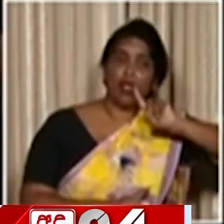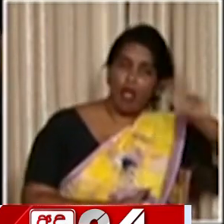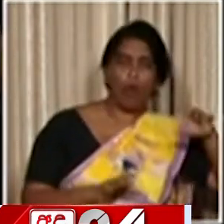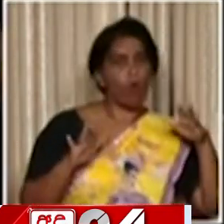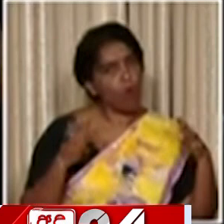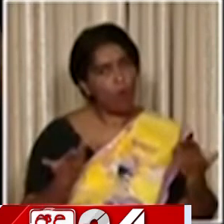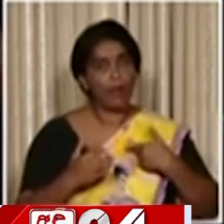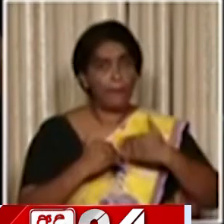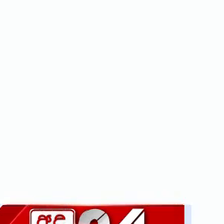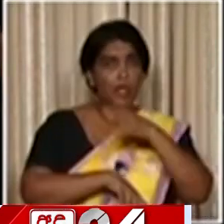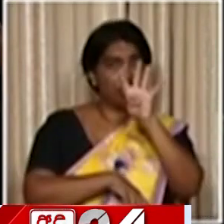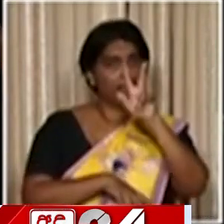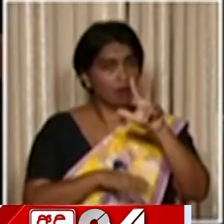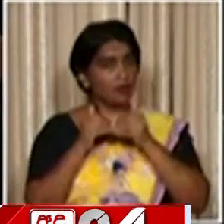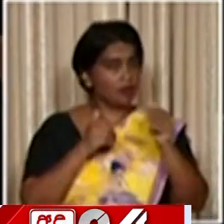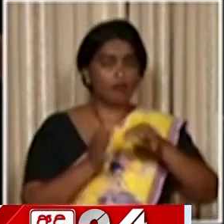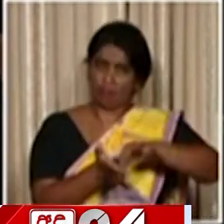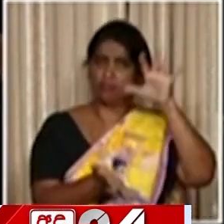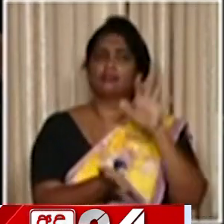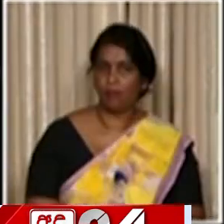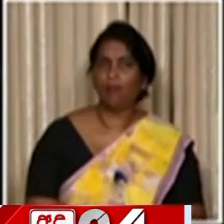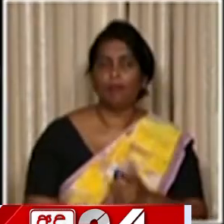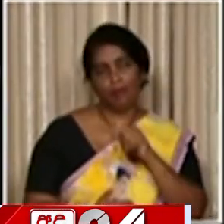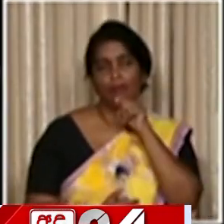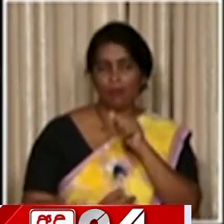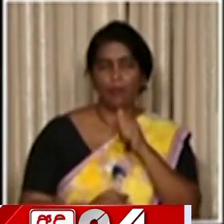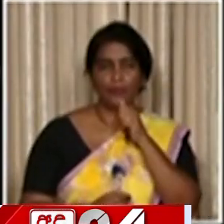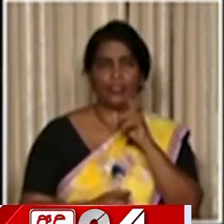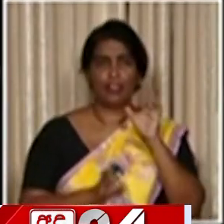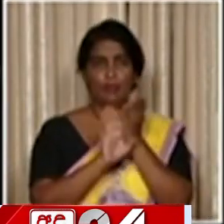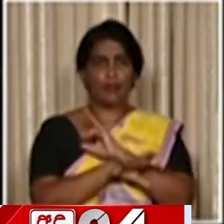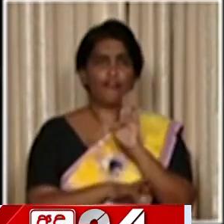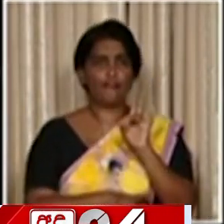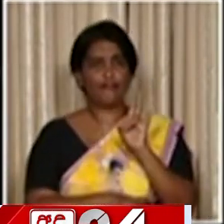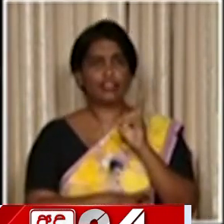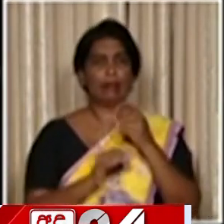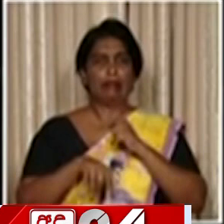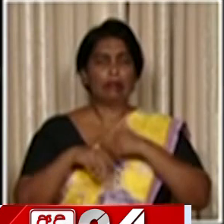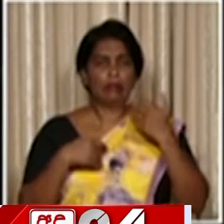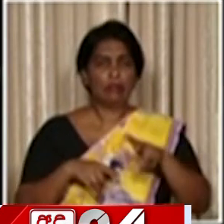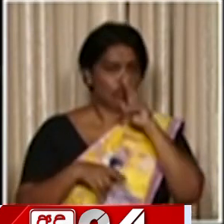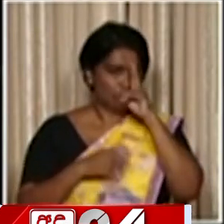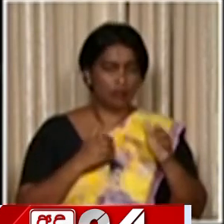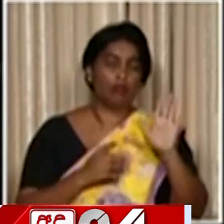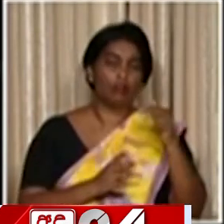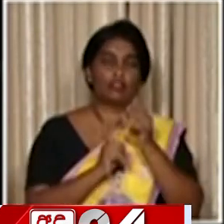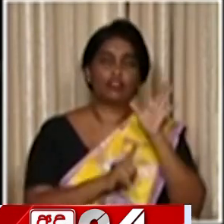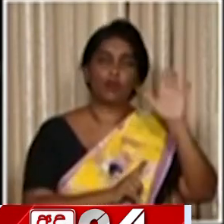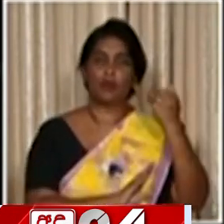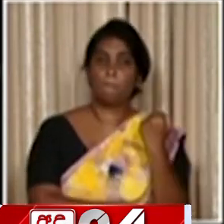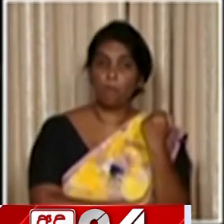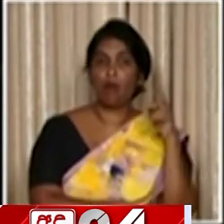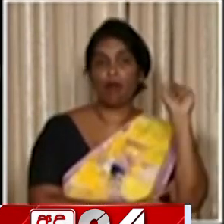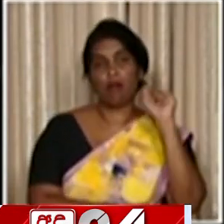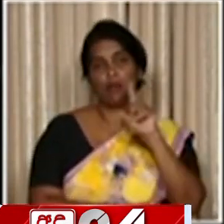මේ ඉදිරිපැය 48 ඇතුලේ මේකට තීන්දුවක් ගන්න කියලා ගරු අගමැතිතුමා ජනාධිපතිතුමාට තියෙන බලතල අනුව ජනාධිපතිතුමා නම් කරන ලබනු